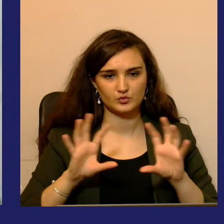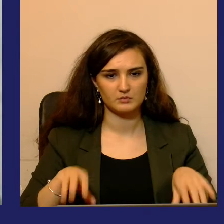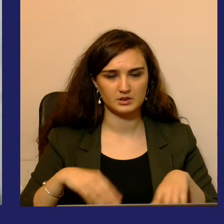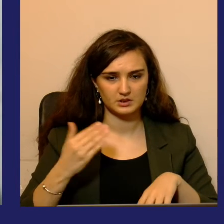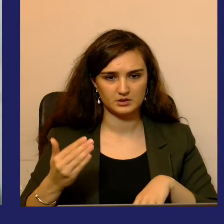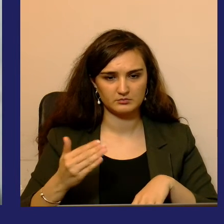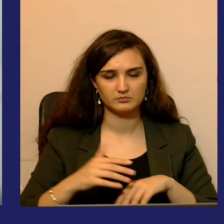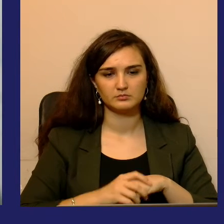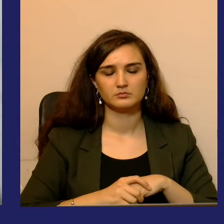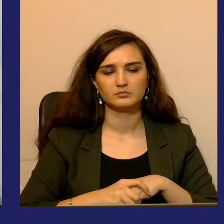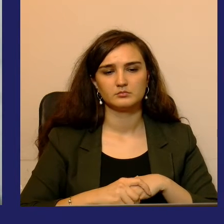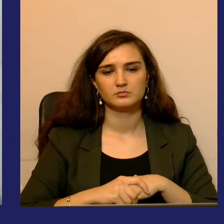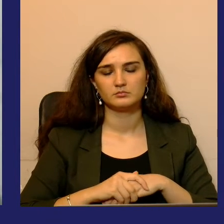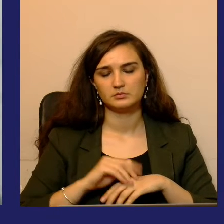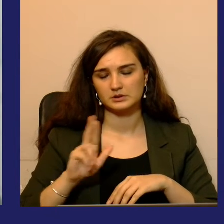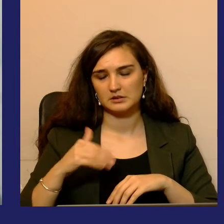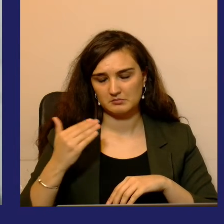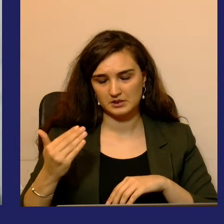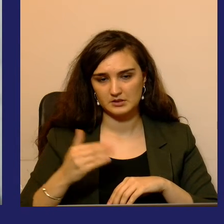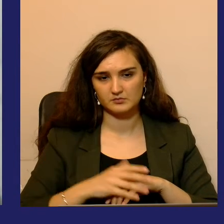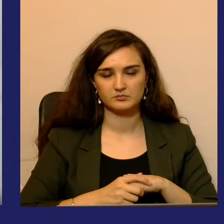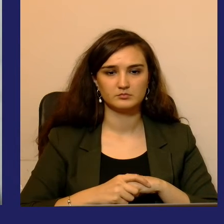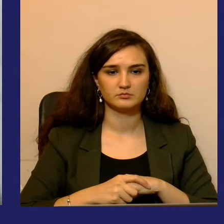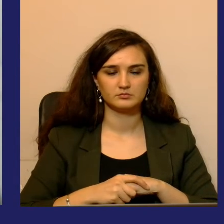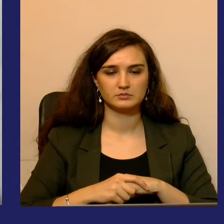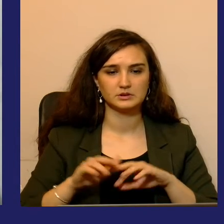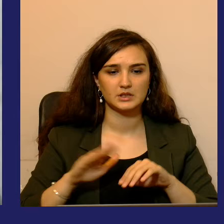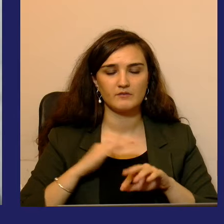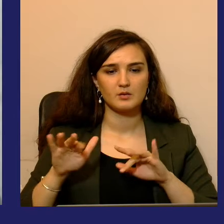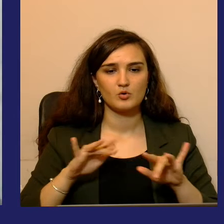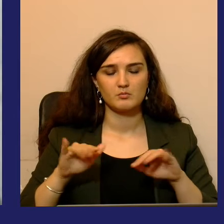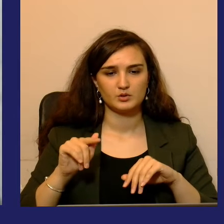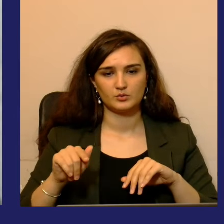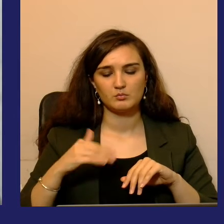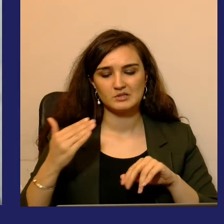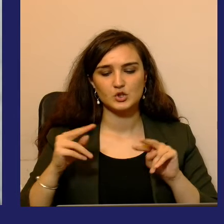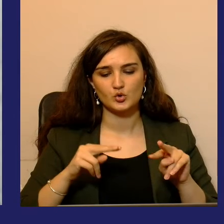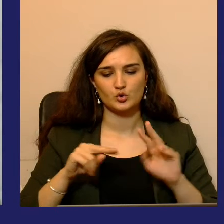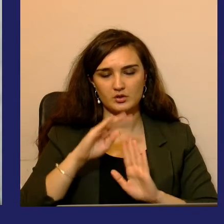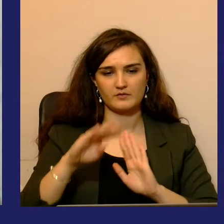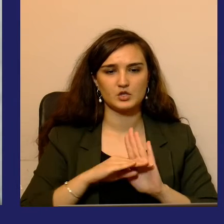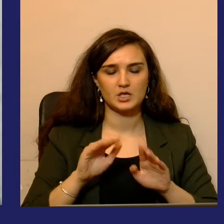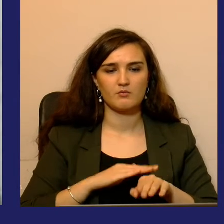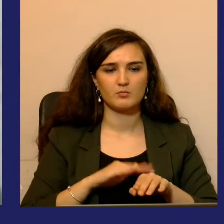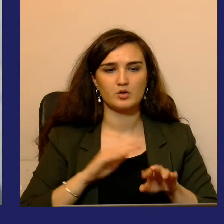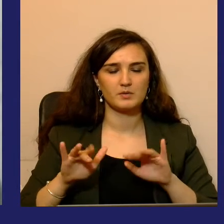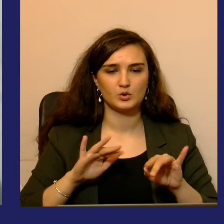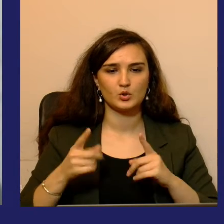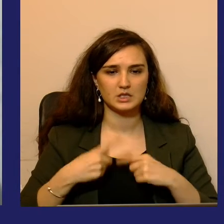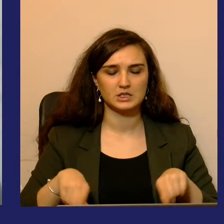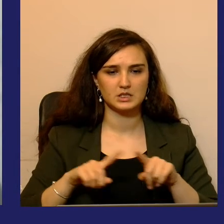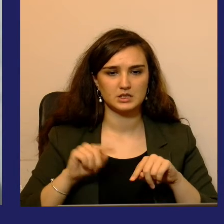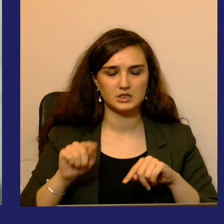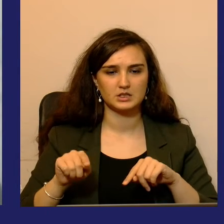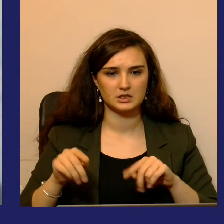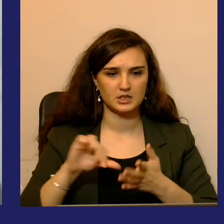თავმჯდომარესთან და მის საქველმოქმედო, მის კონტროლს ქვეშ არსებულ საქველმოქმედო